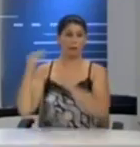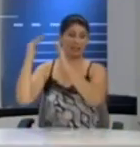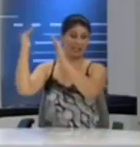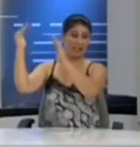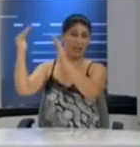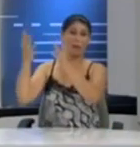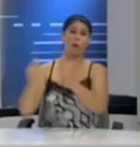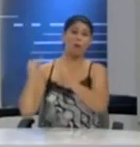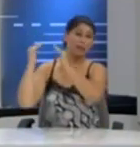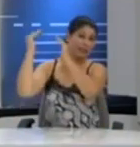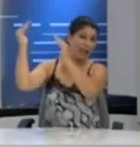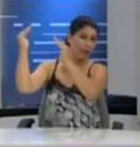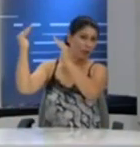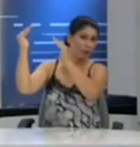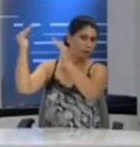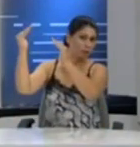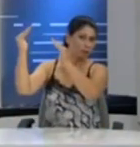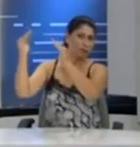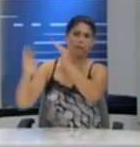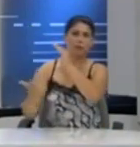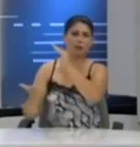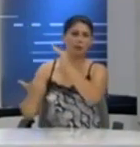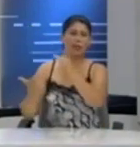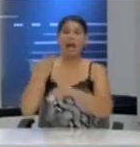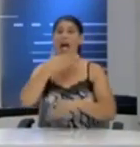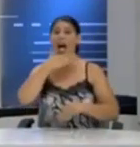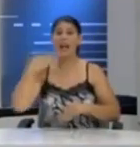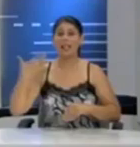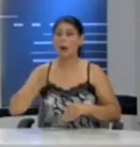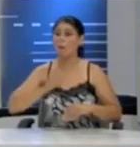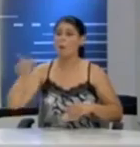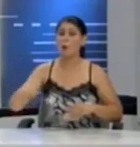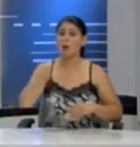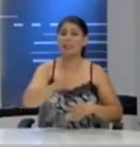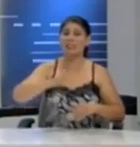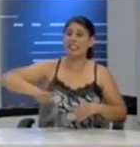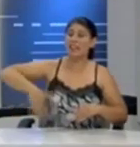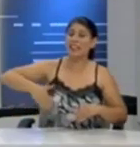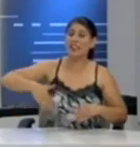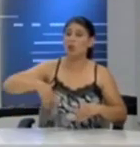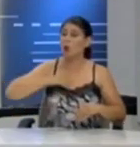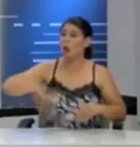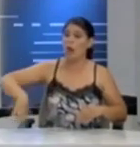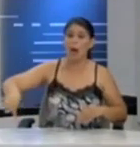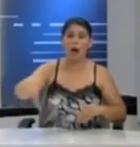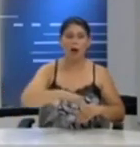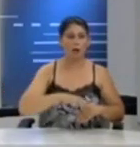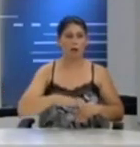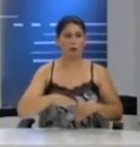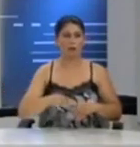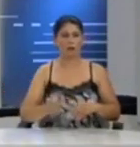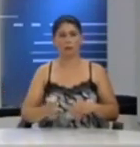Είμαι ψηλά, πολύ ψηλά, γιατί ο χανιώτικος λαός και ο κριτικός στην πατρίδα